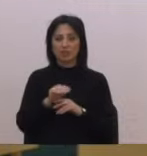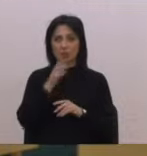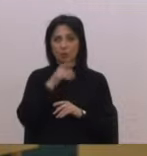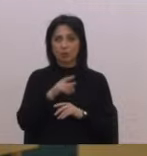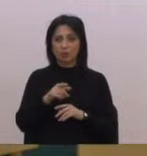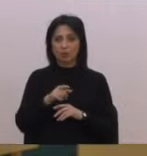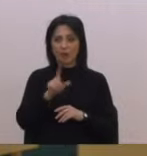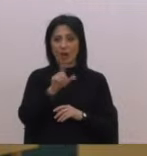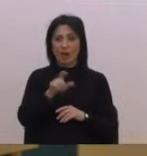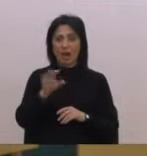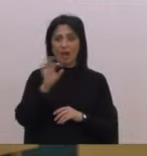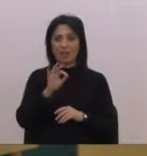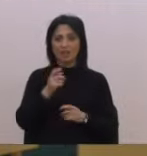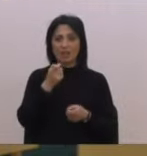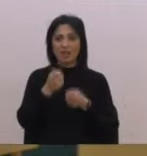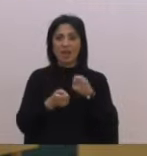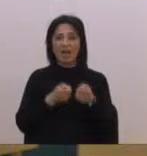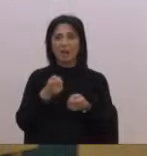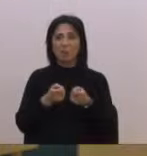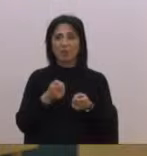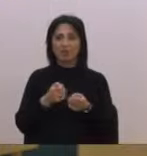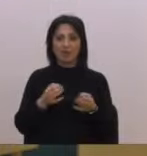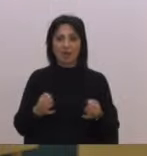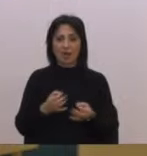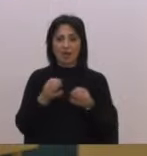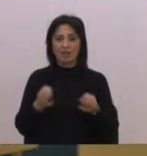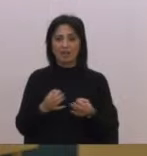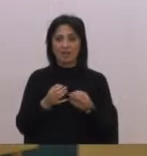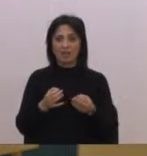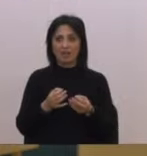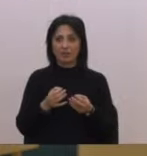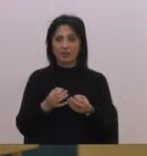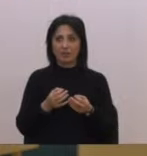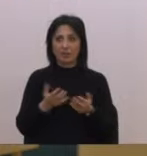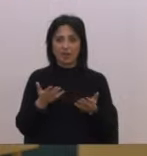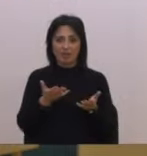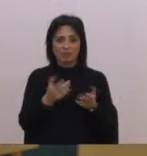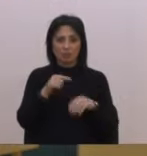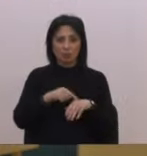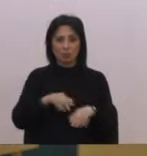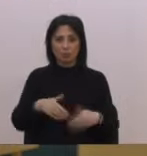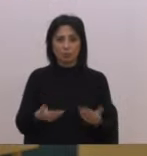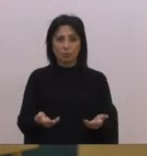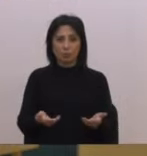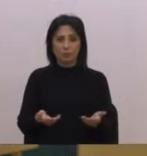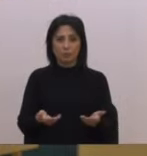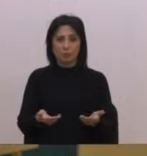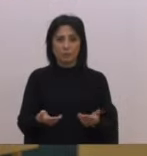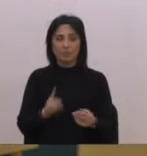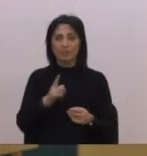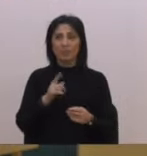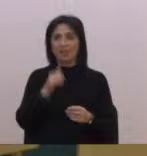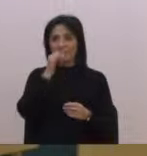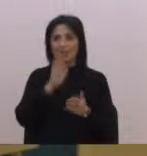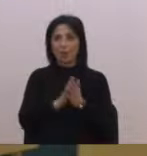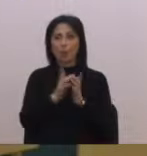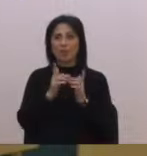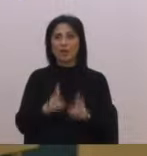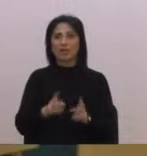am khalkse elementarulat aranaeri asakhva da shedegi ar arsebobs. Ratom ver